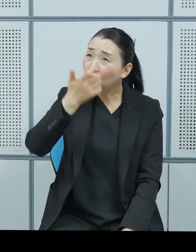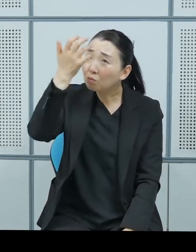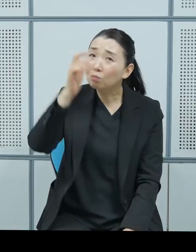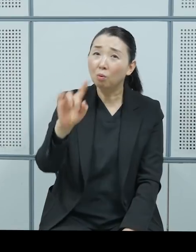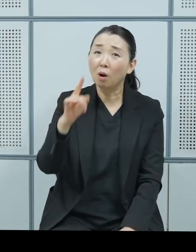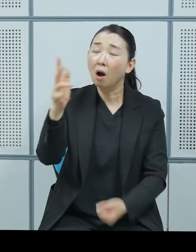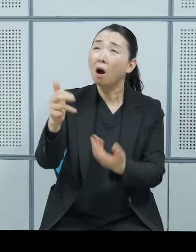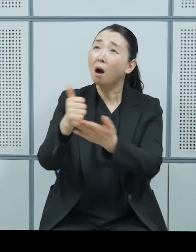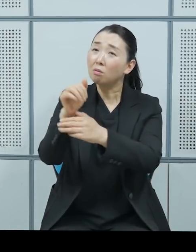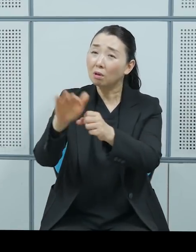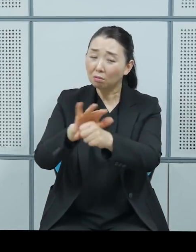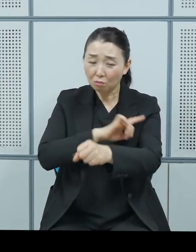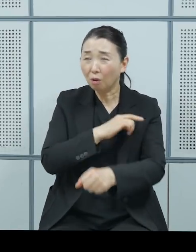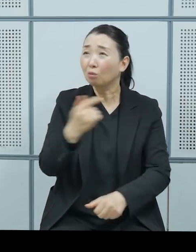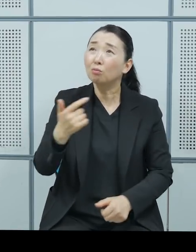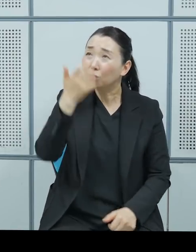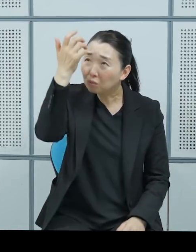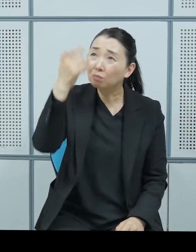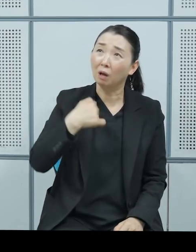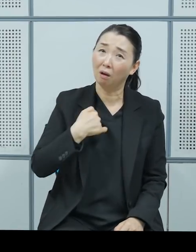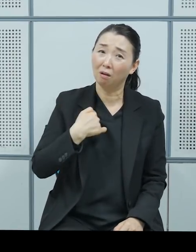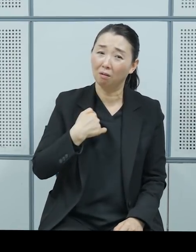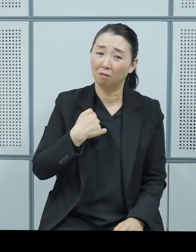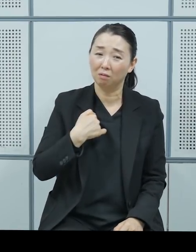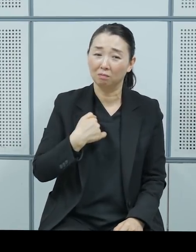있어? 하나님 사랑하는 게 제일 큰 꿈이죠.